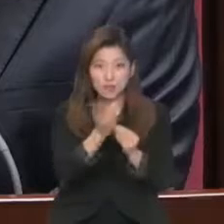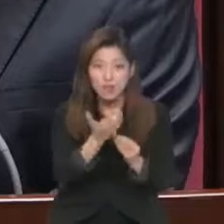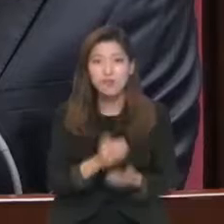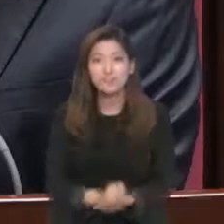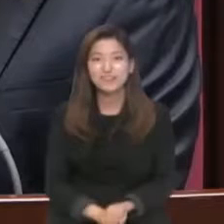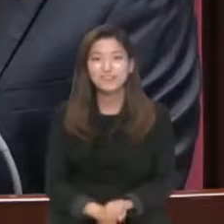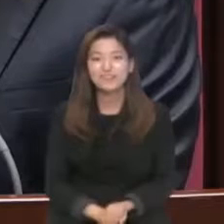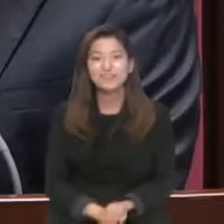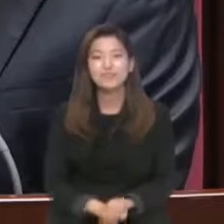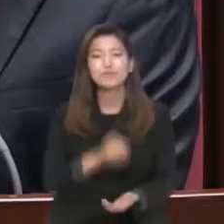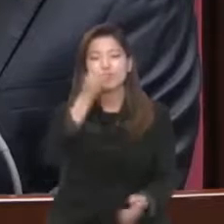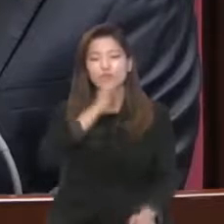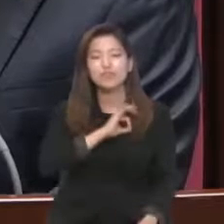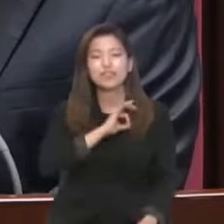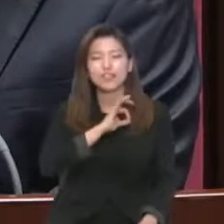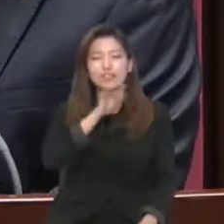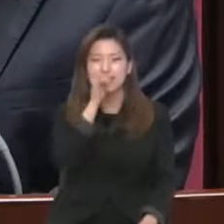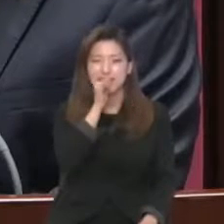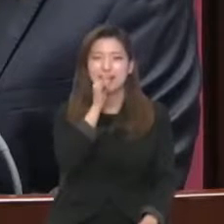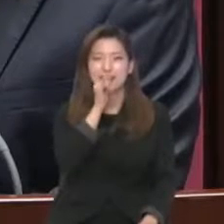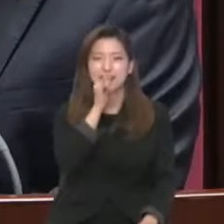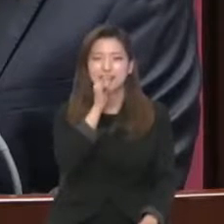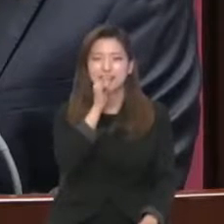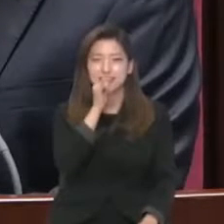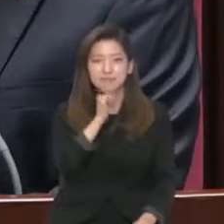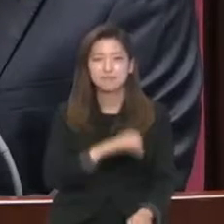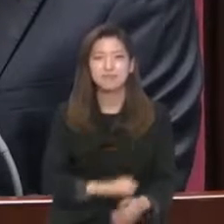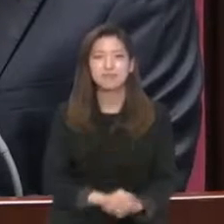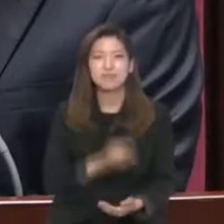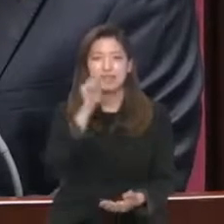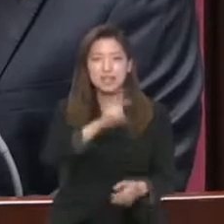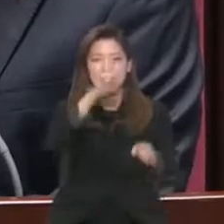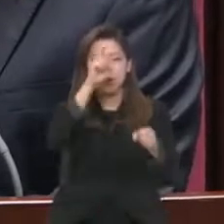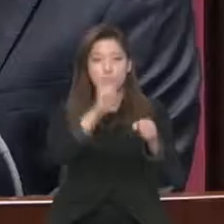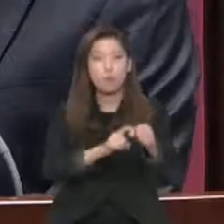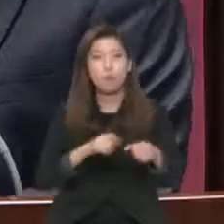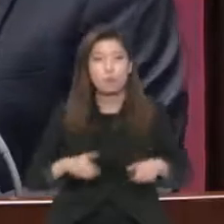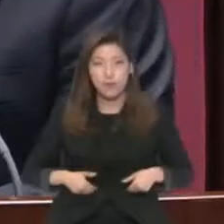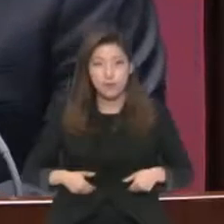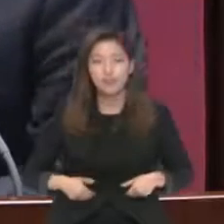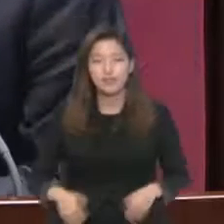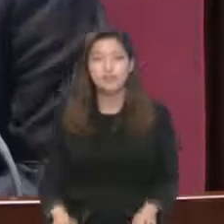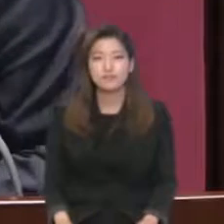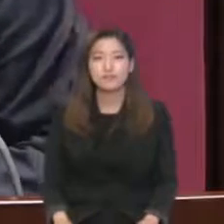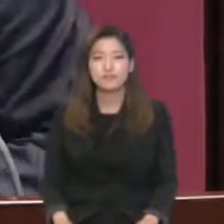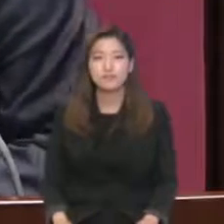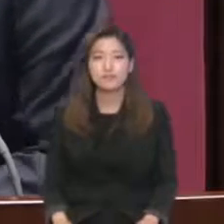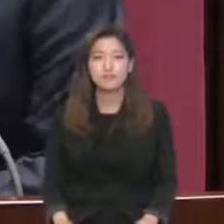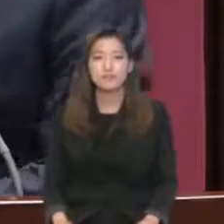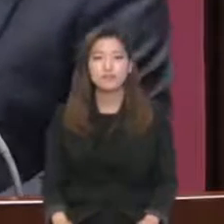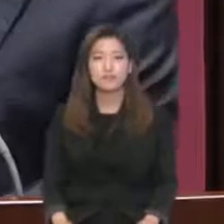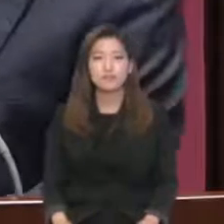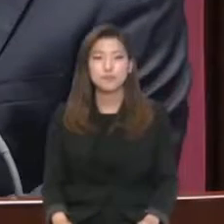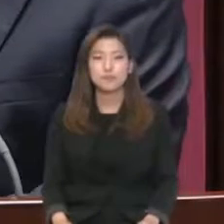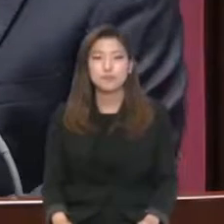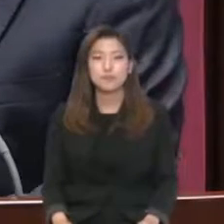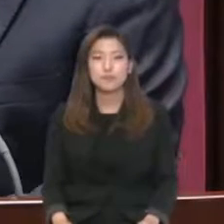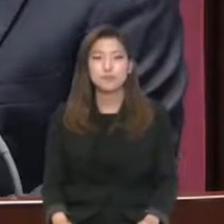통일은 유익하다, 또 바람직하다, 또 그 길로 가야 한다 이렇게 생각합니다. 무엇보다 저는